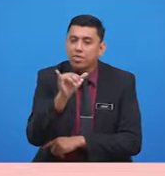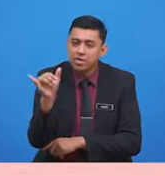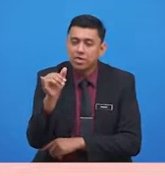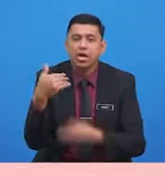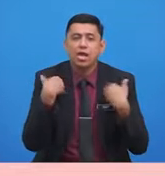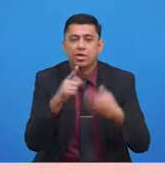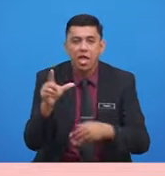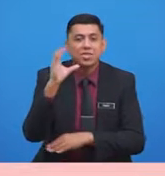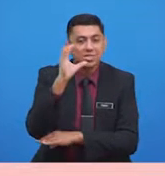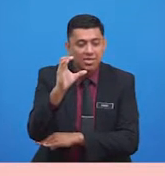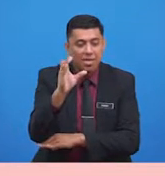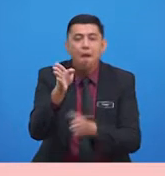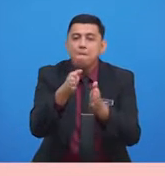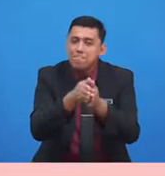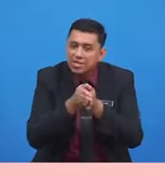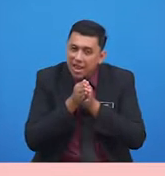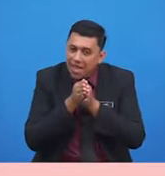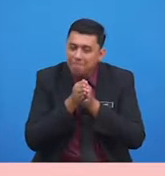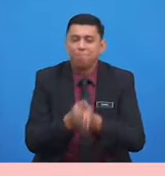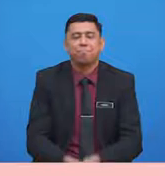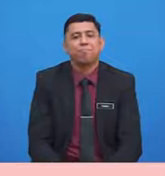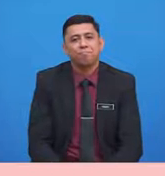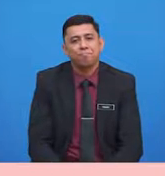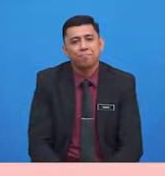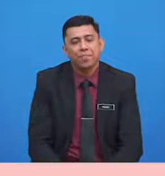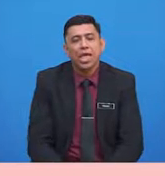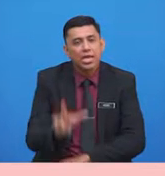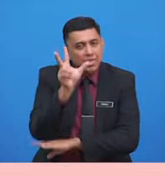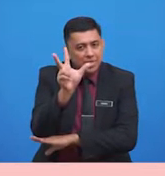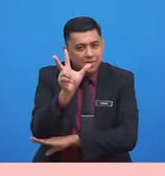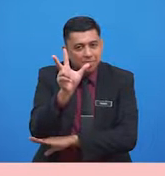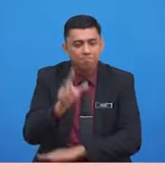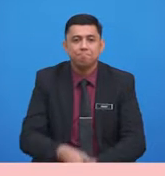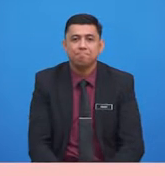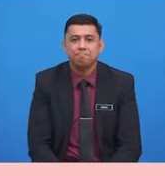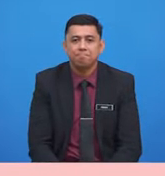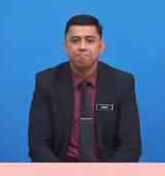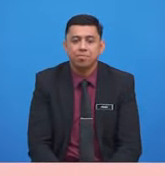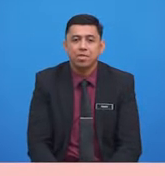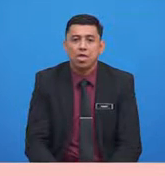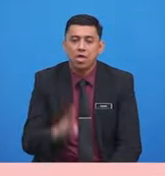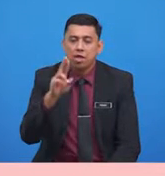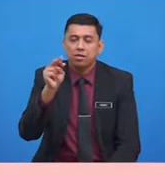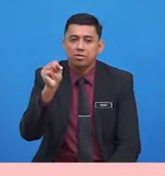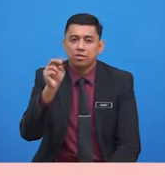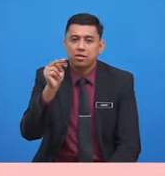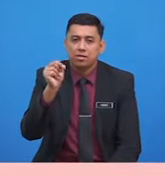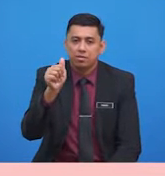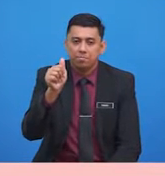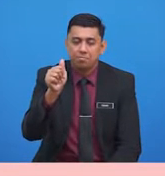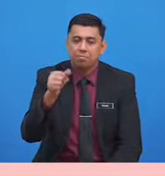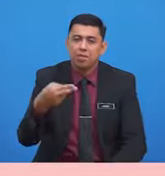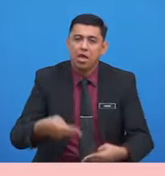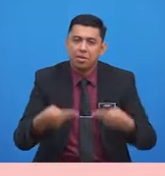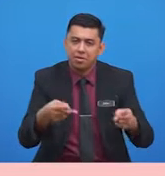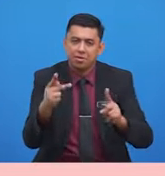adalah C. Bersalam. Soalan ketiga. Rasna,